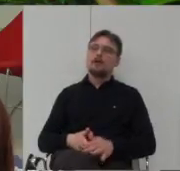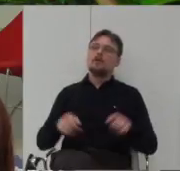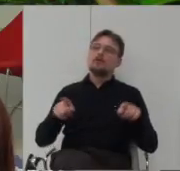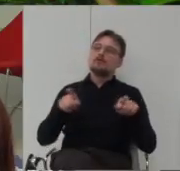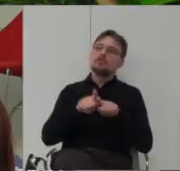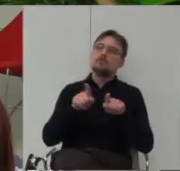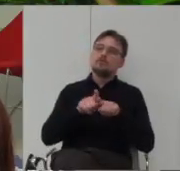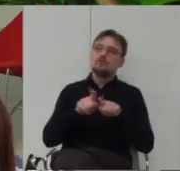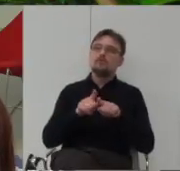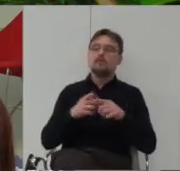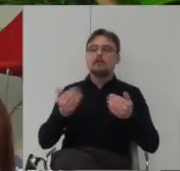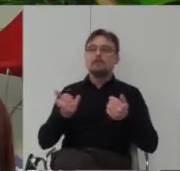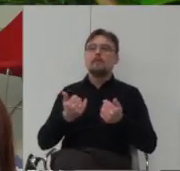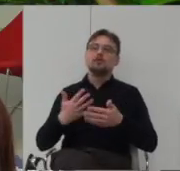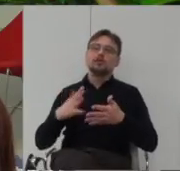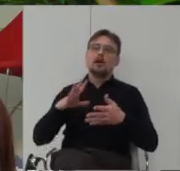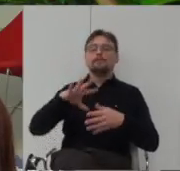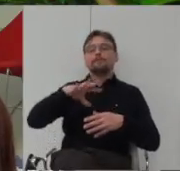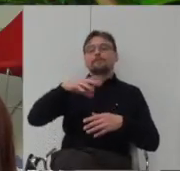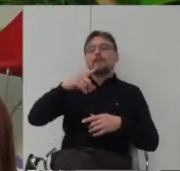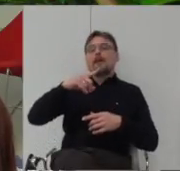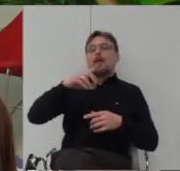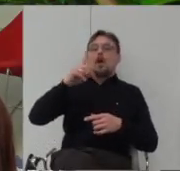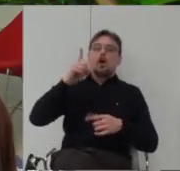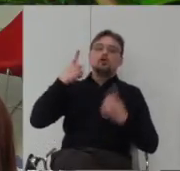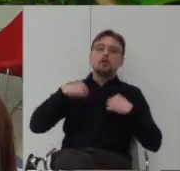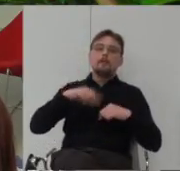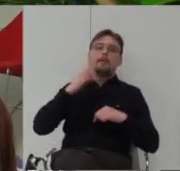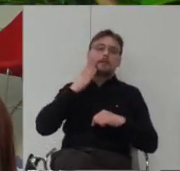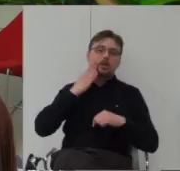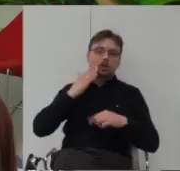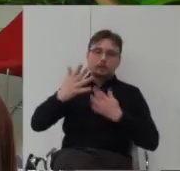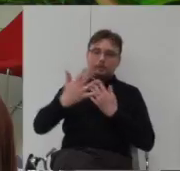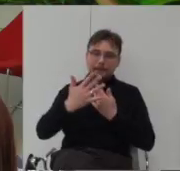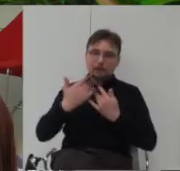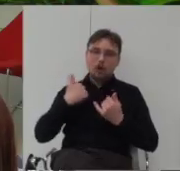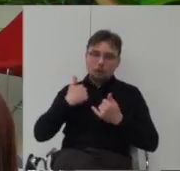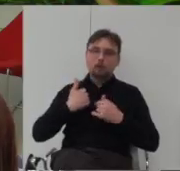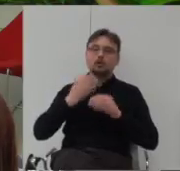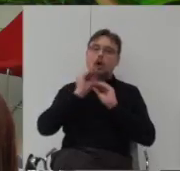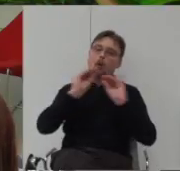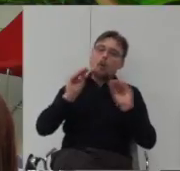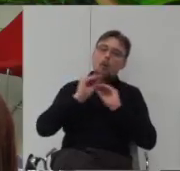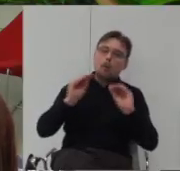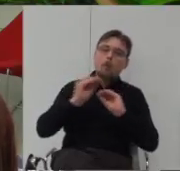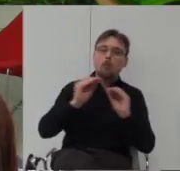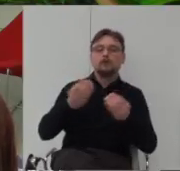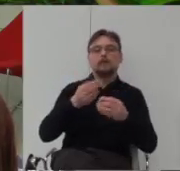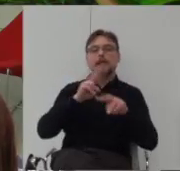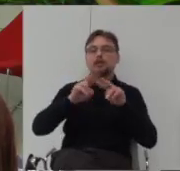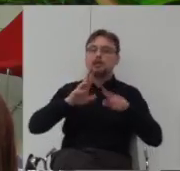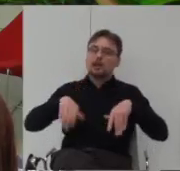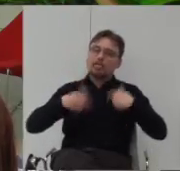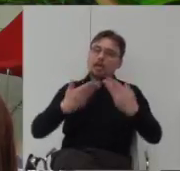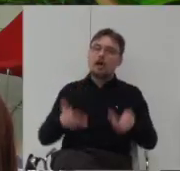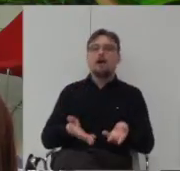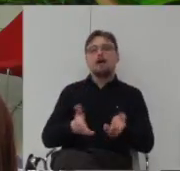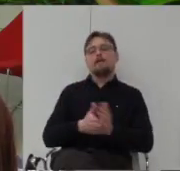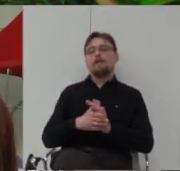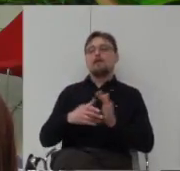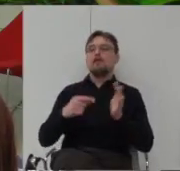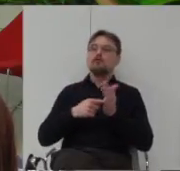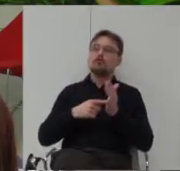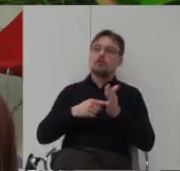mieszkańców, dostarczanie im narzędzi, wiedzy, formowanie pewnych praktyk ekologicznych. Projekt składa się z właśnie z AgroCity, czyli